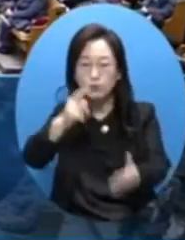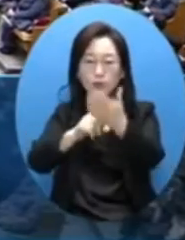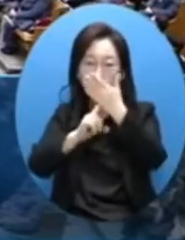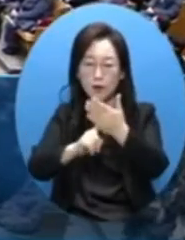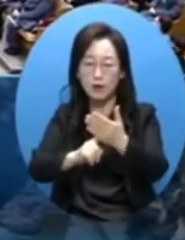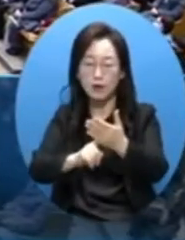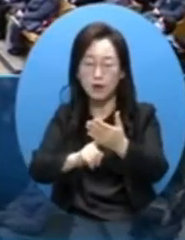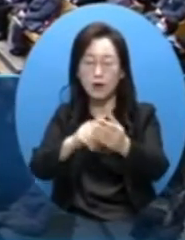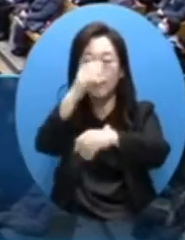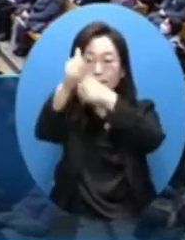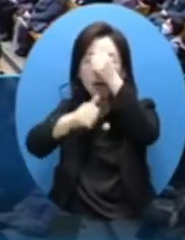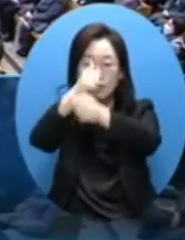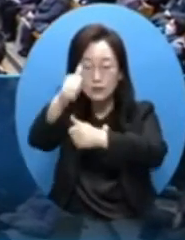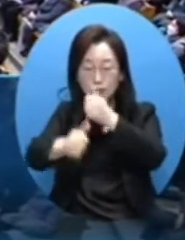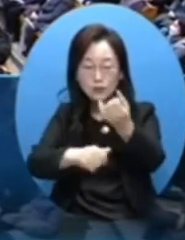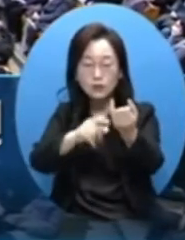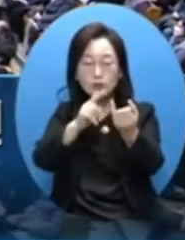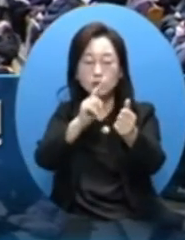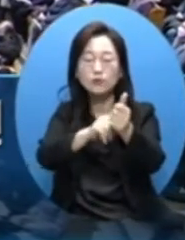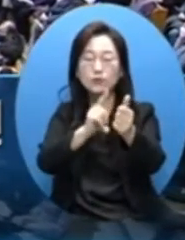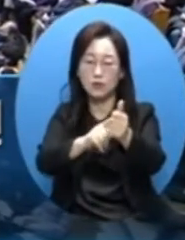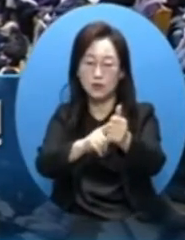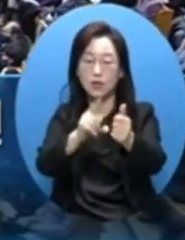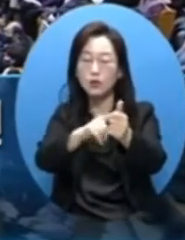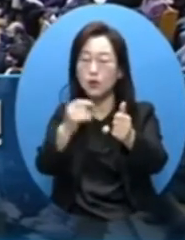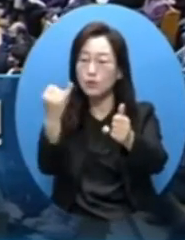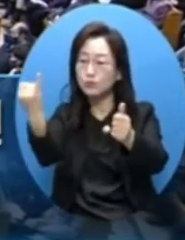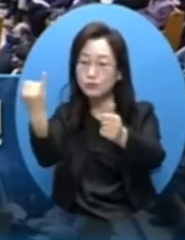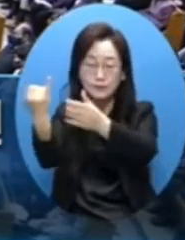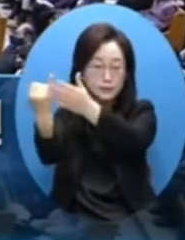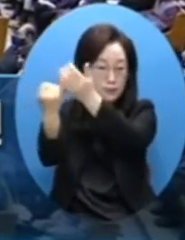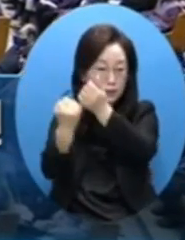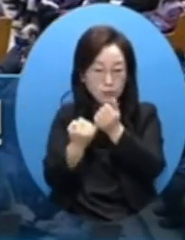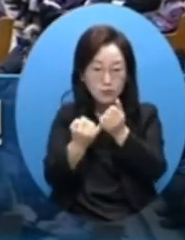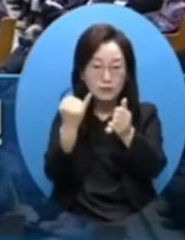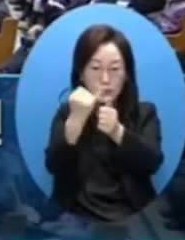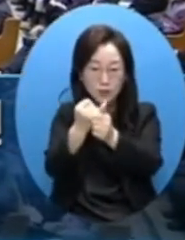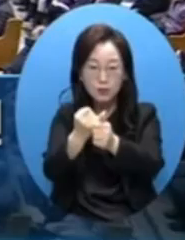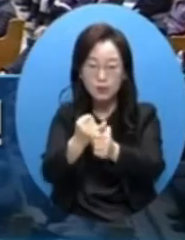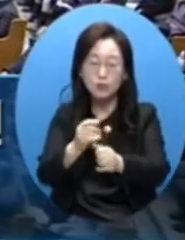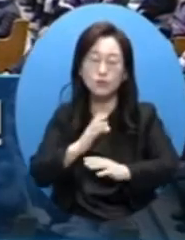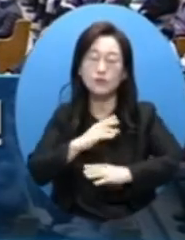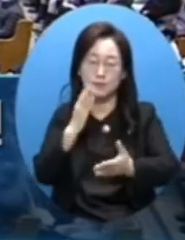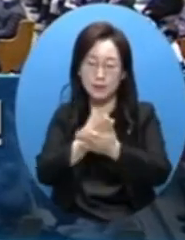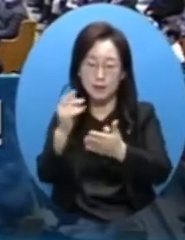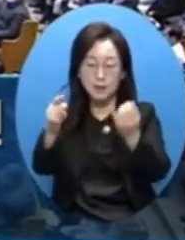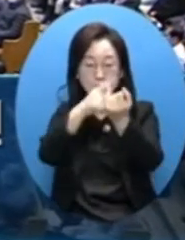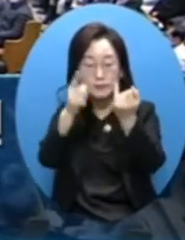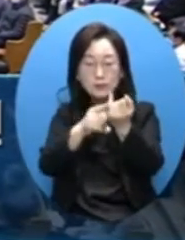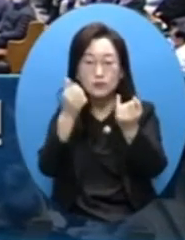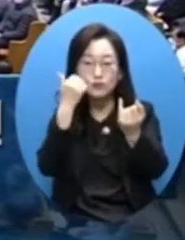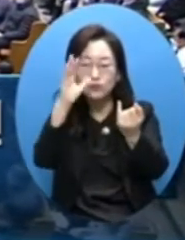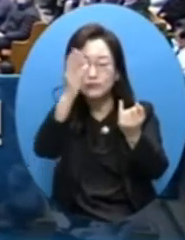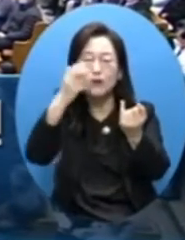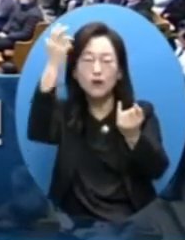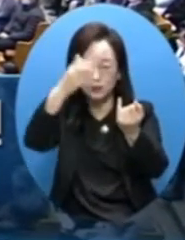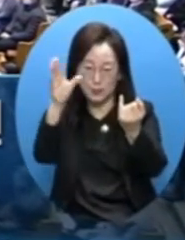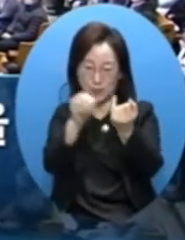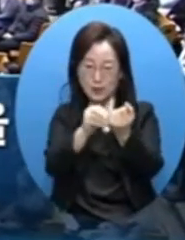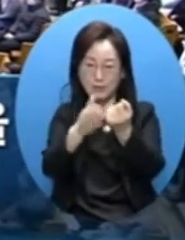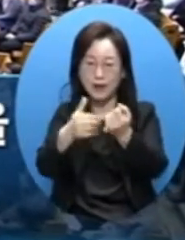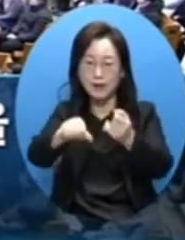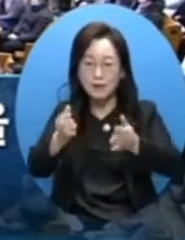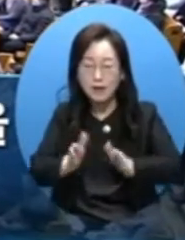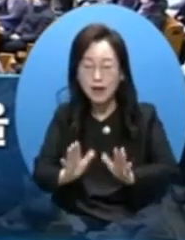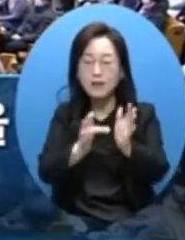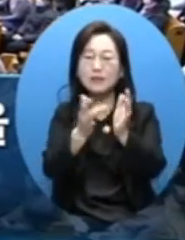자손 요셉아 내 아내 마리아 데려오기를 무서워하지 말라. 그에게 잉태된 자는 성령으로 된 것이라. 아들을 낳으리니 이름을